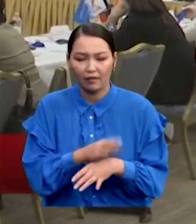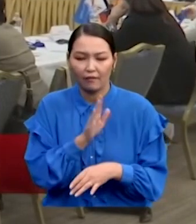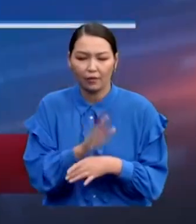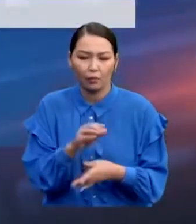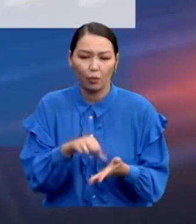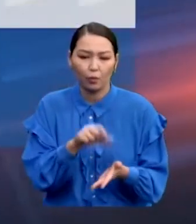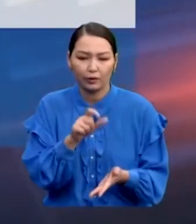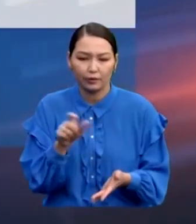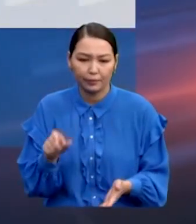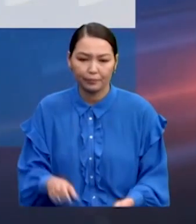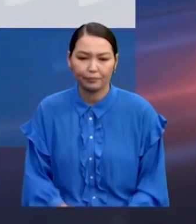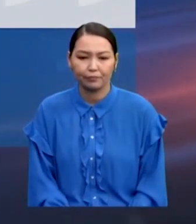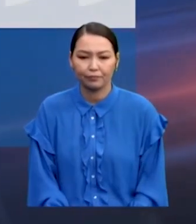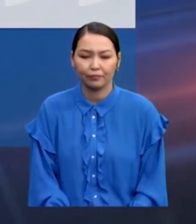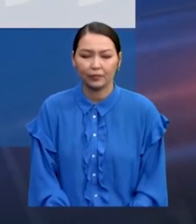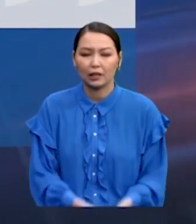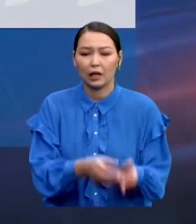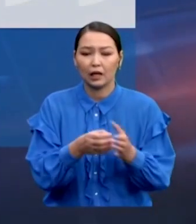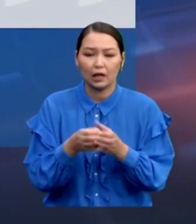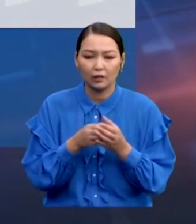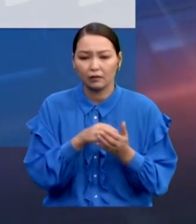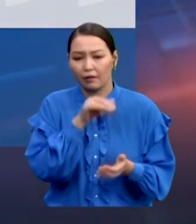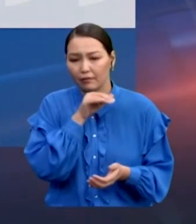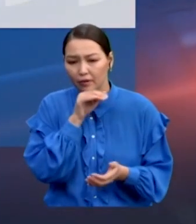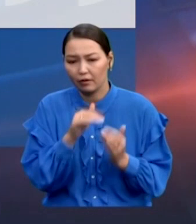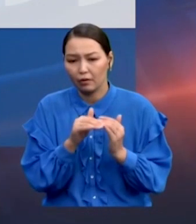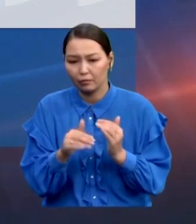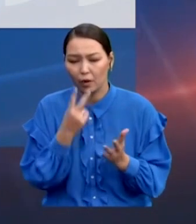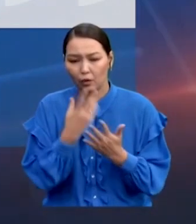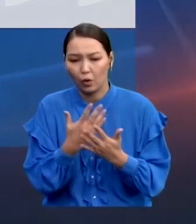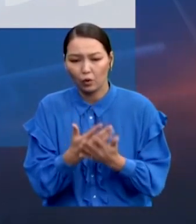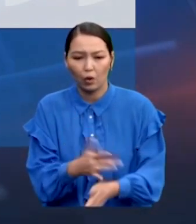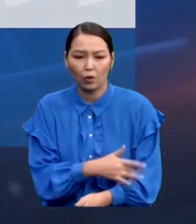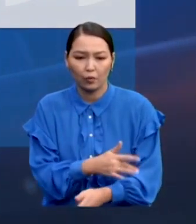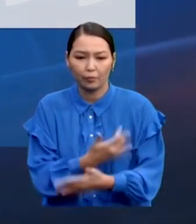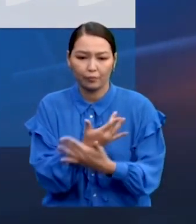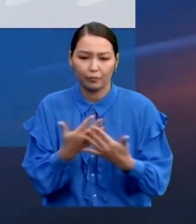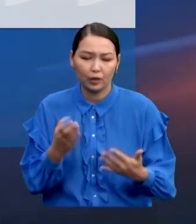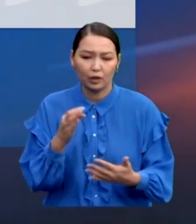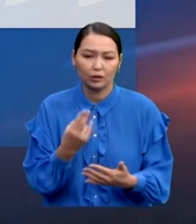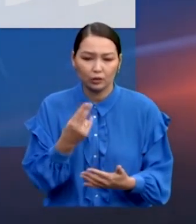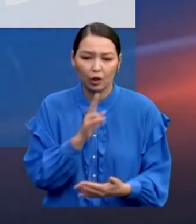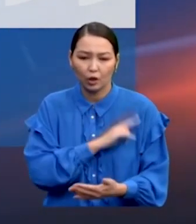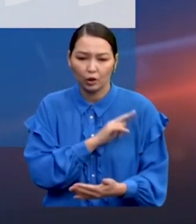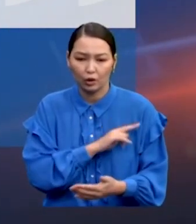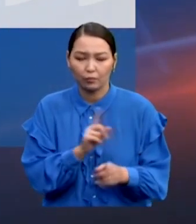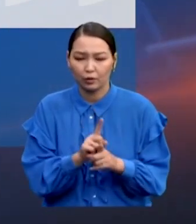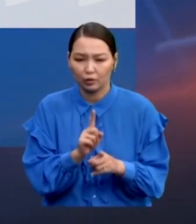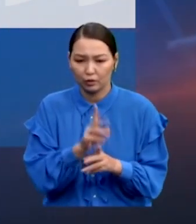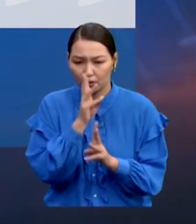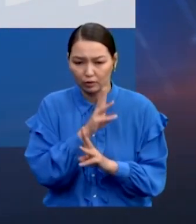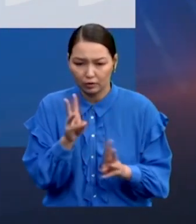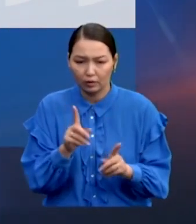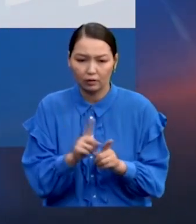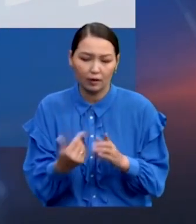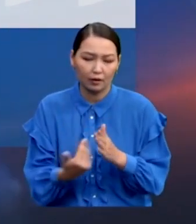өкілдері. Категориясы квалификация деңгейімен көрсетілетін қызметтің түріне қарай әлеуметтік жұмыскерлерге жалақы төлеу жүйесі